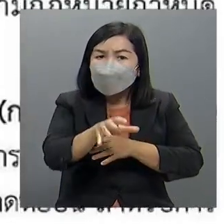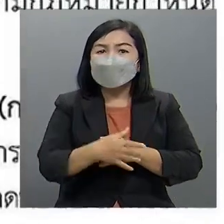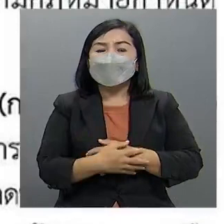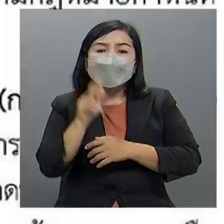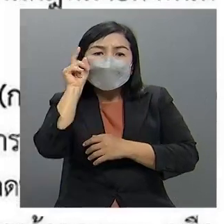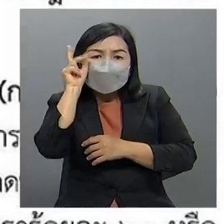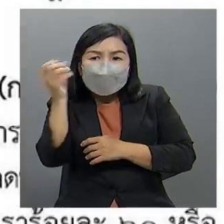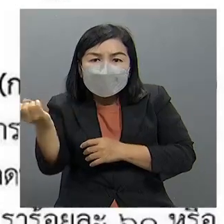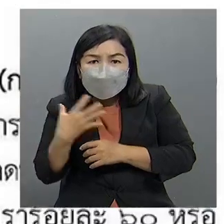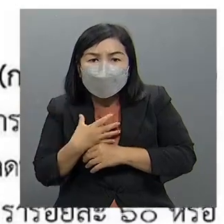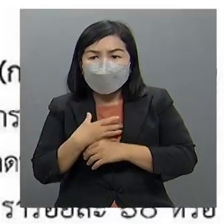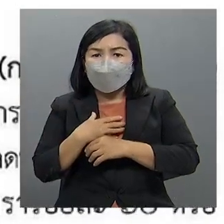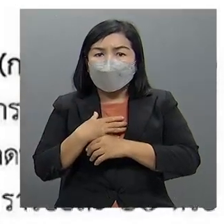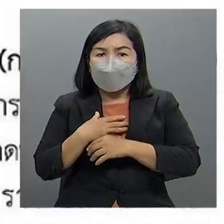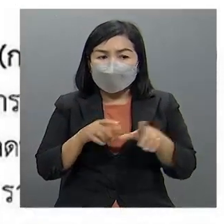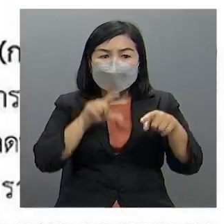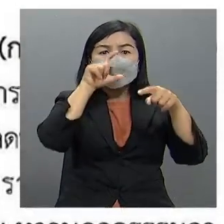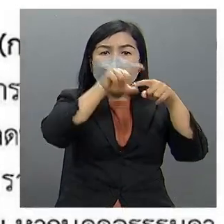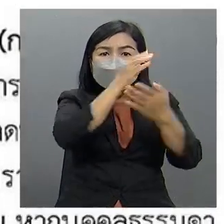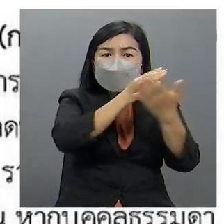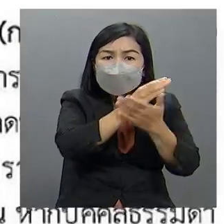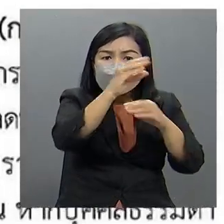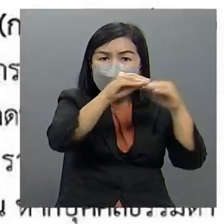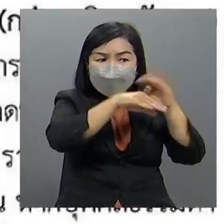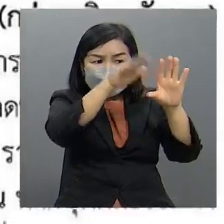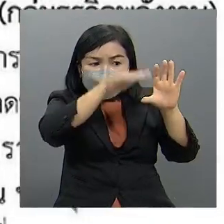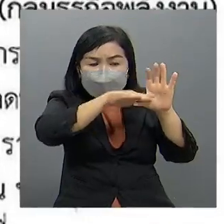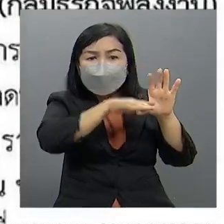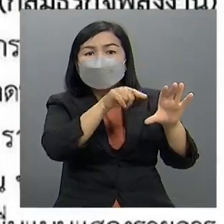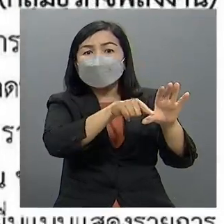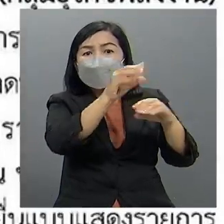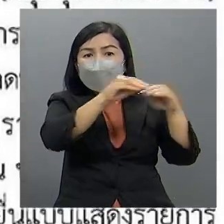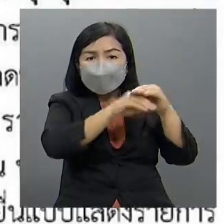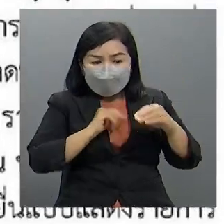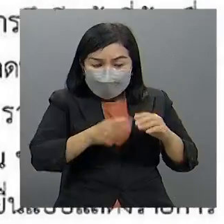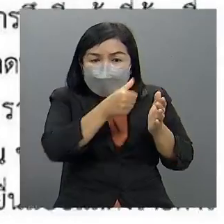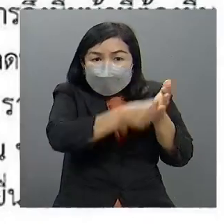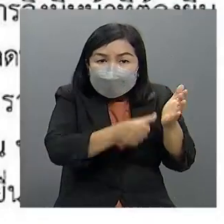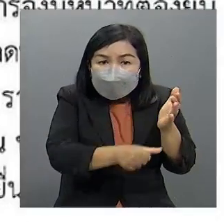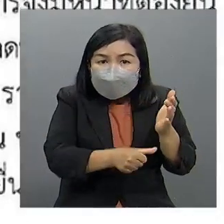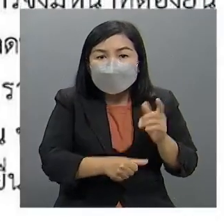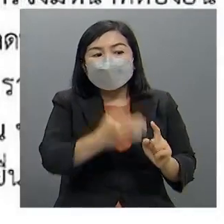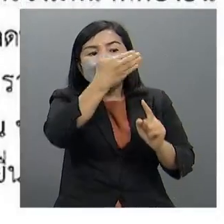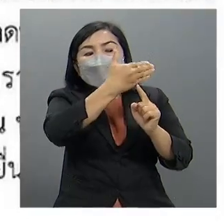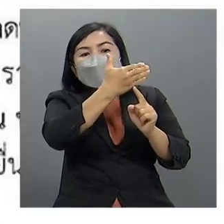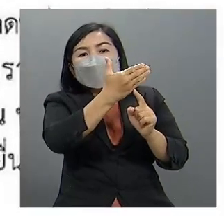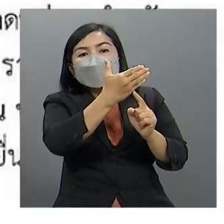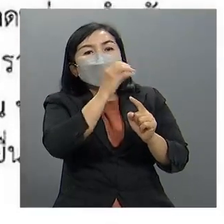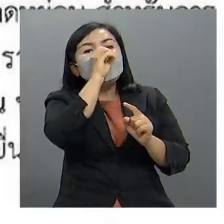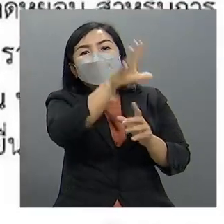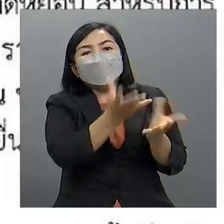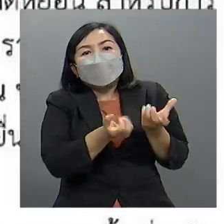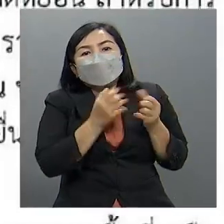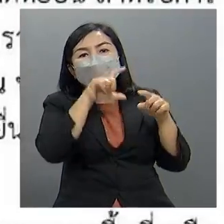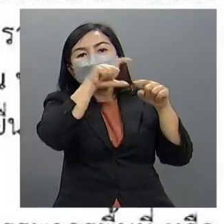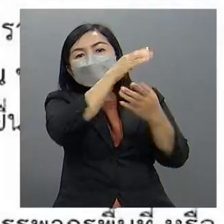การเรียกเก็บภาษีจากพ่อค้าแม่ค้าที่เข้าร่วมโครงการคนละครึ่งบางคนก็เลยขึ้นป้ายเลยบอกไม่รับคนละครึ่งแล้วก็บอกว่าทางกรม